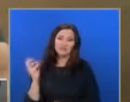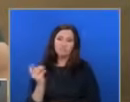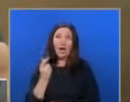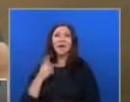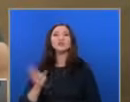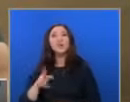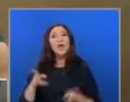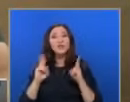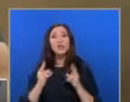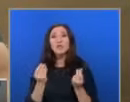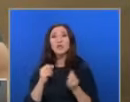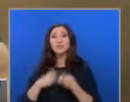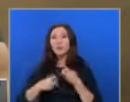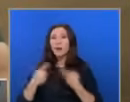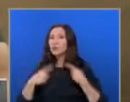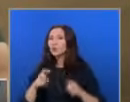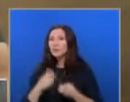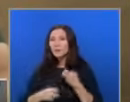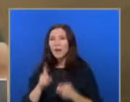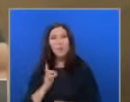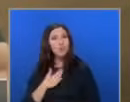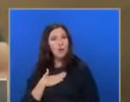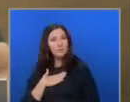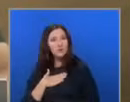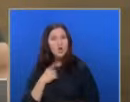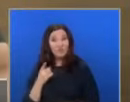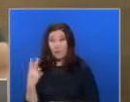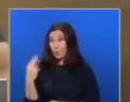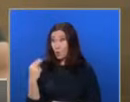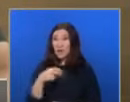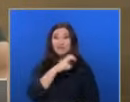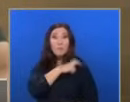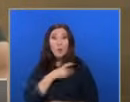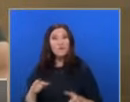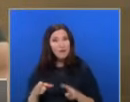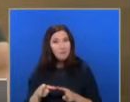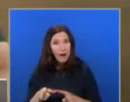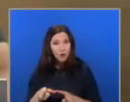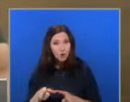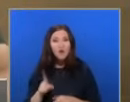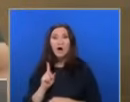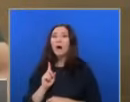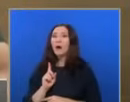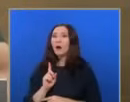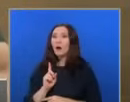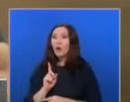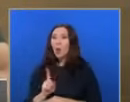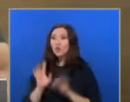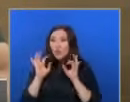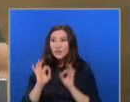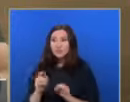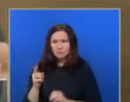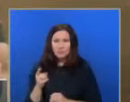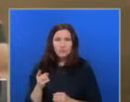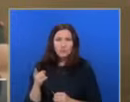ще реша финансовите проблеми и другите проблеми, които имаш. Това ми го казва полковник Марков, който наистина